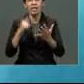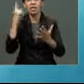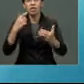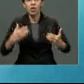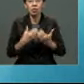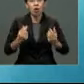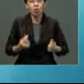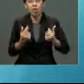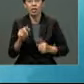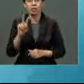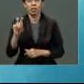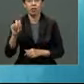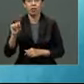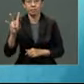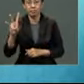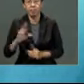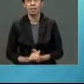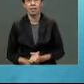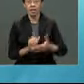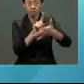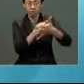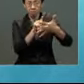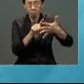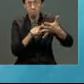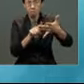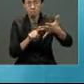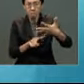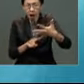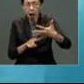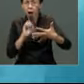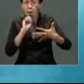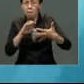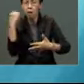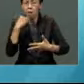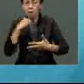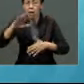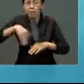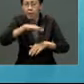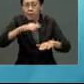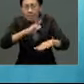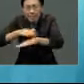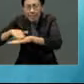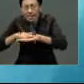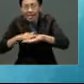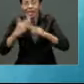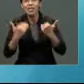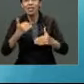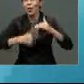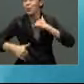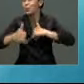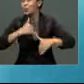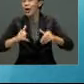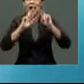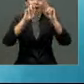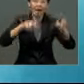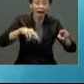227อันนี้ก็เอาไว้เตือนใจนะครับเวลาเราเปิดเมืองตอนนี้เราก็ผ่อนคลายในมาตร